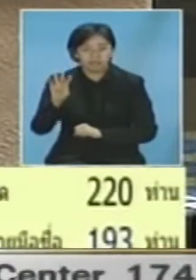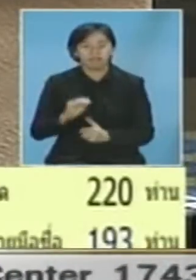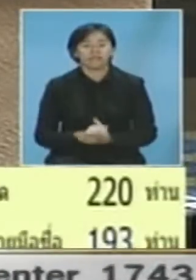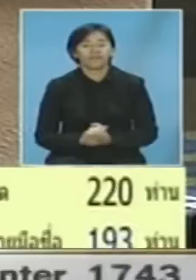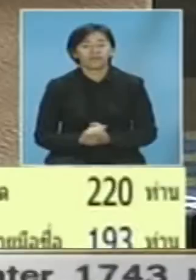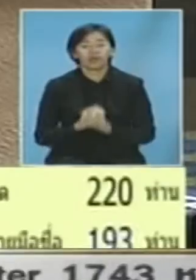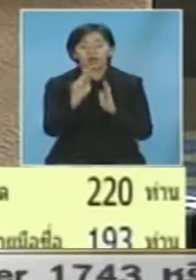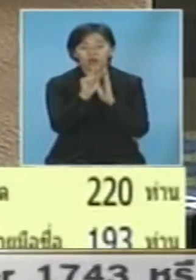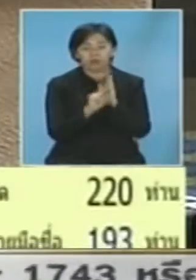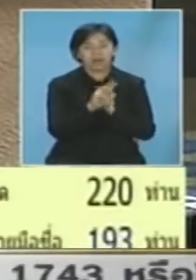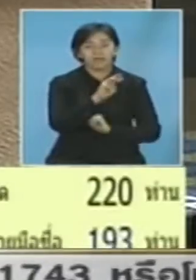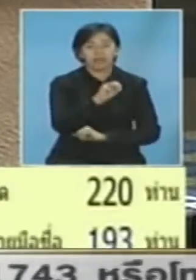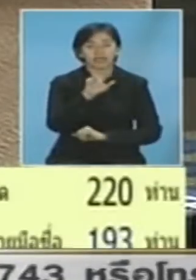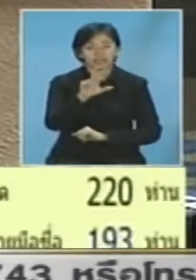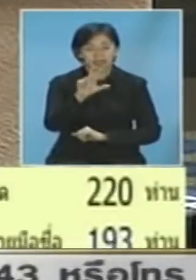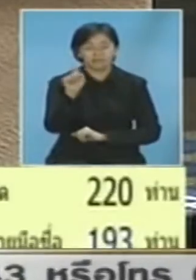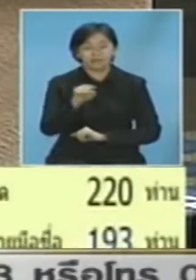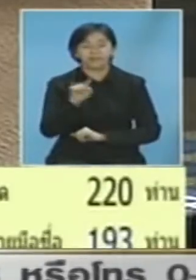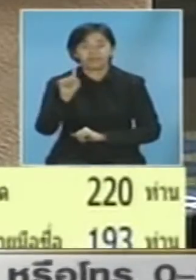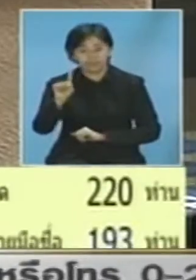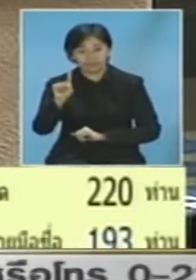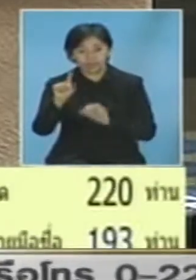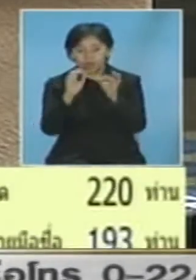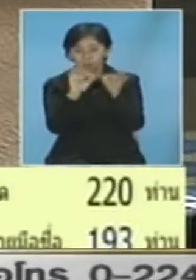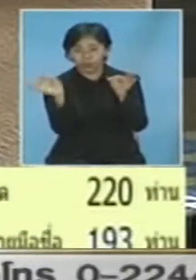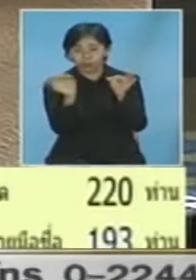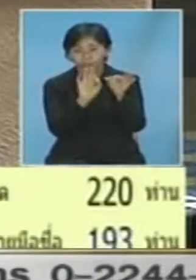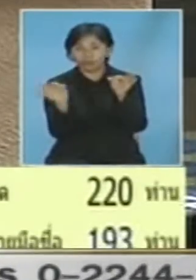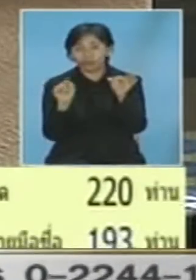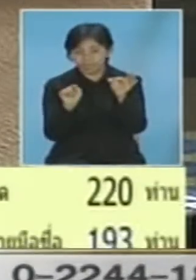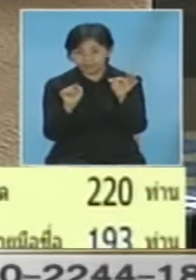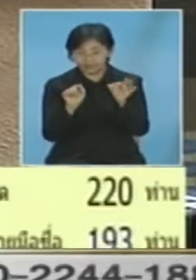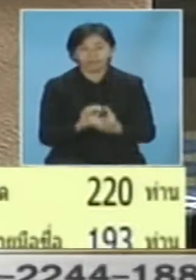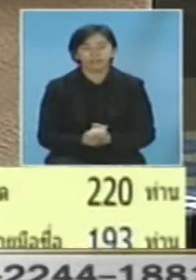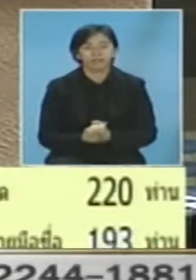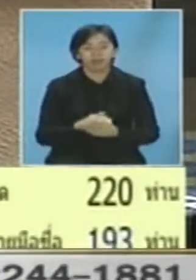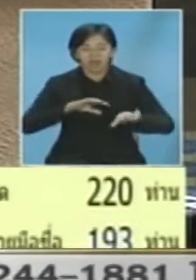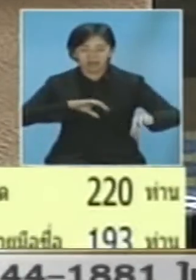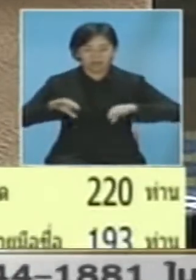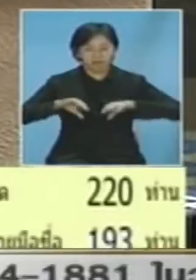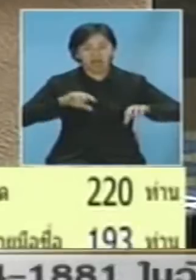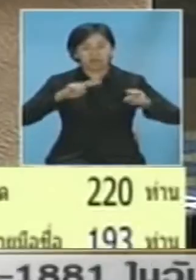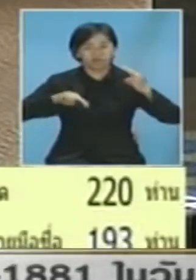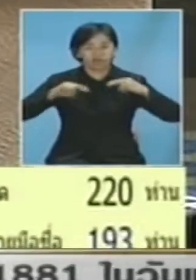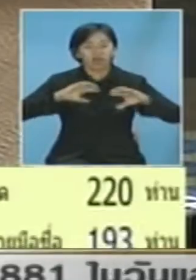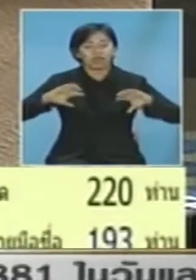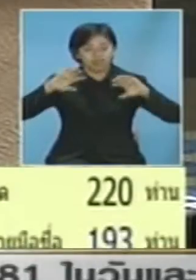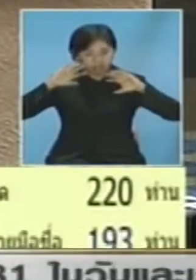.2534มาตรา 3/1 บัญญัติว่าการบริหารราชการตามพระราช